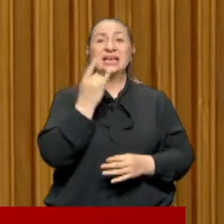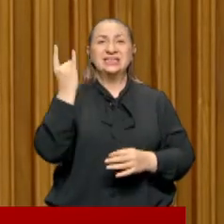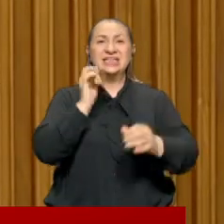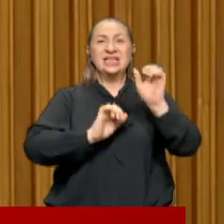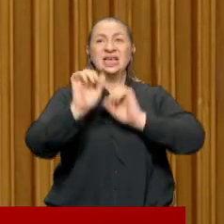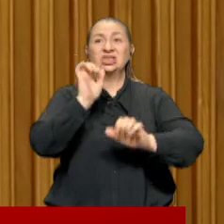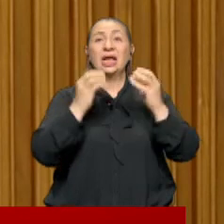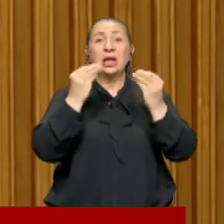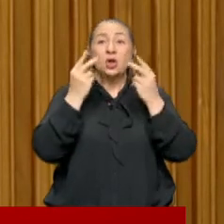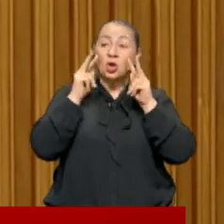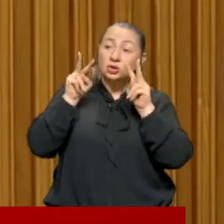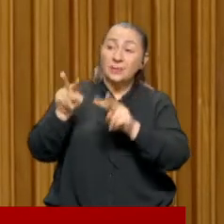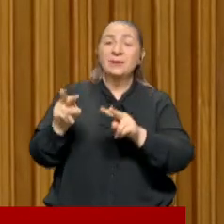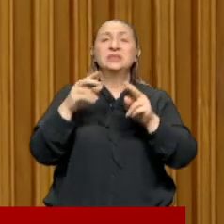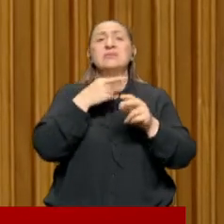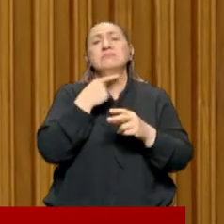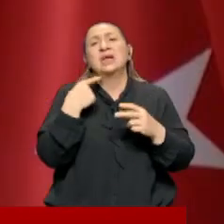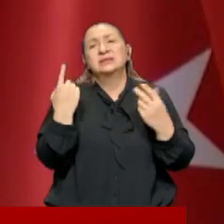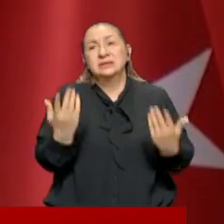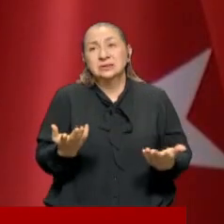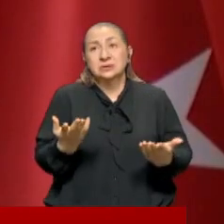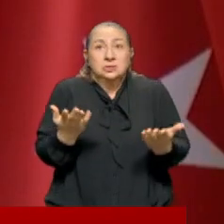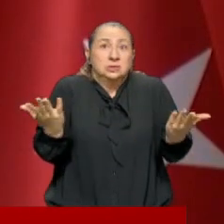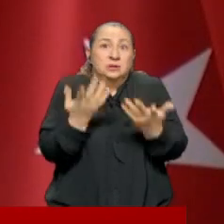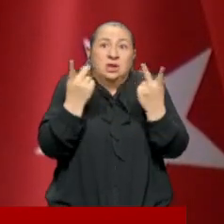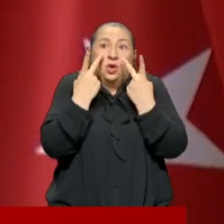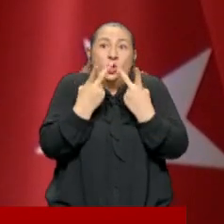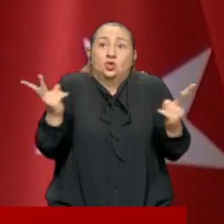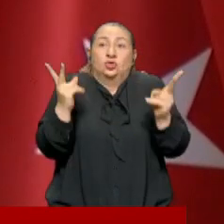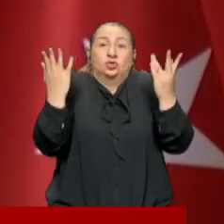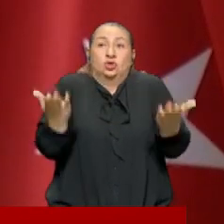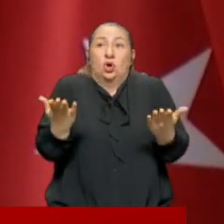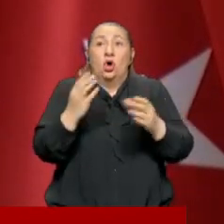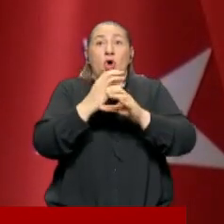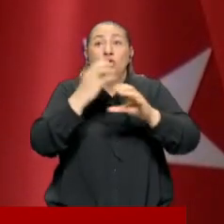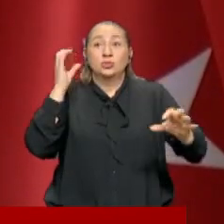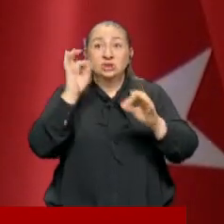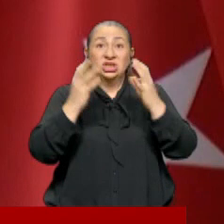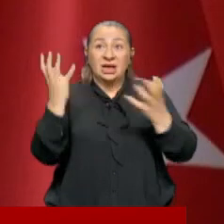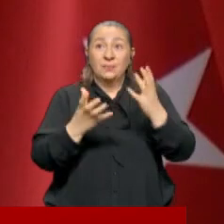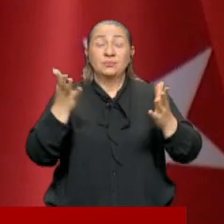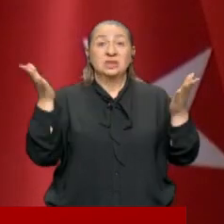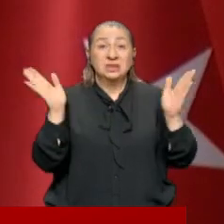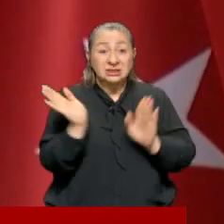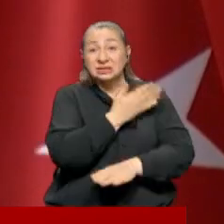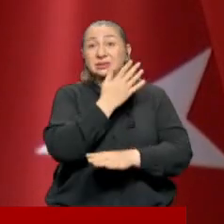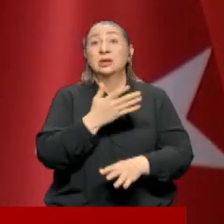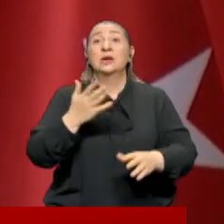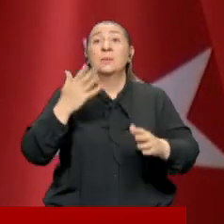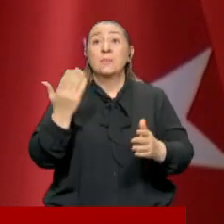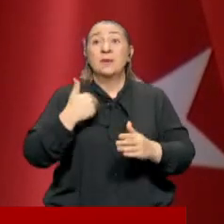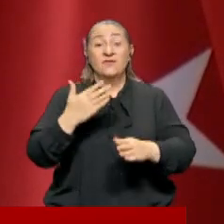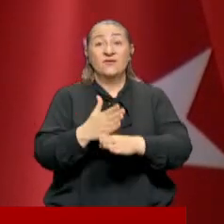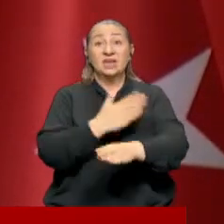direnişine iyi gözle bakmasına imkan yoktur. Bu nasıl bir özgürlükçülük ki otobüsleri yakıp yıkmaktan tutunuz da